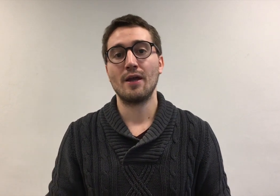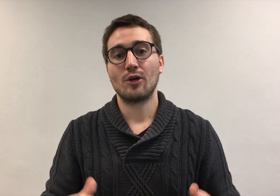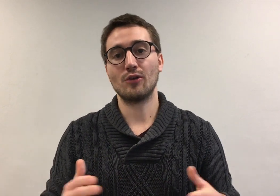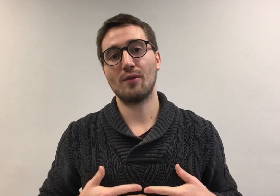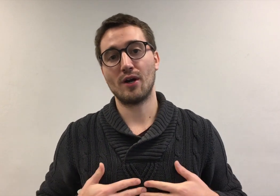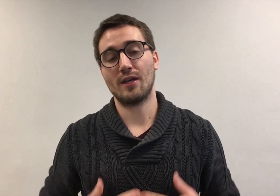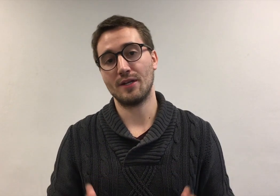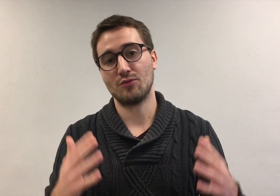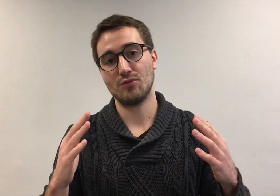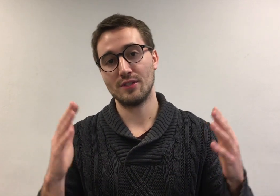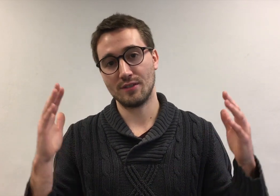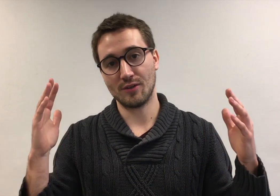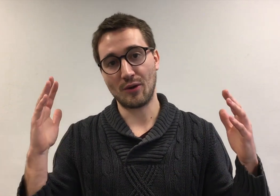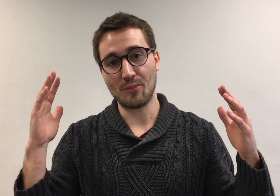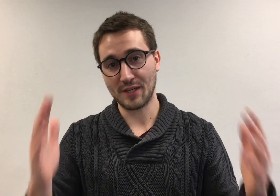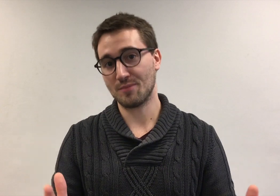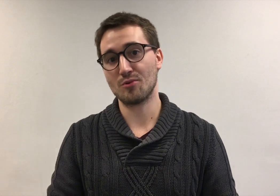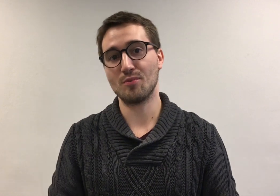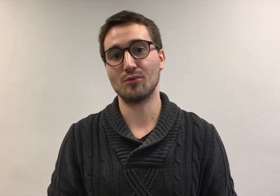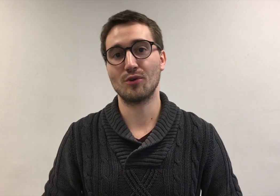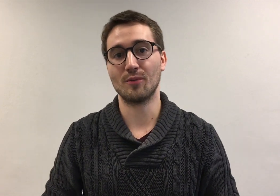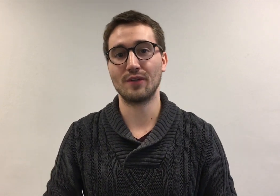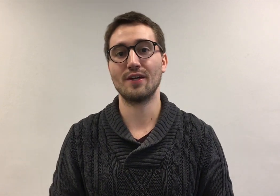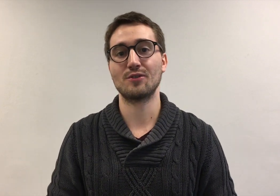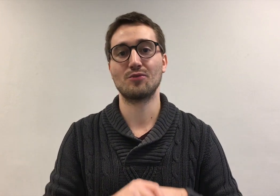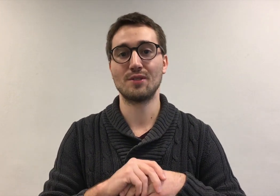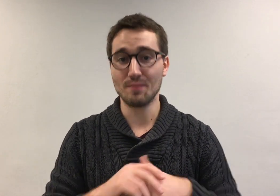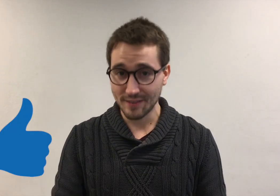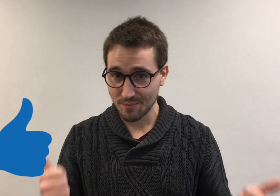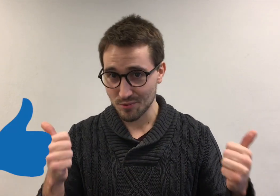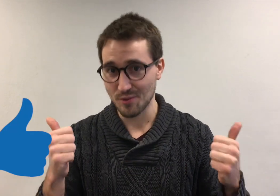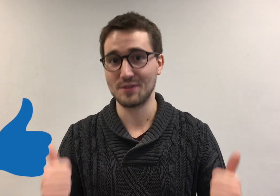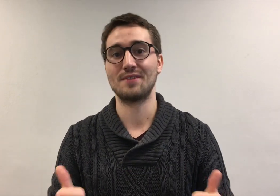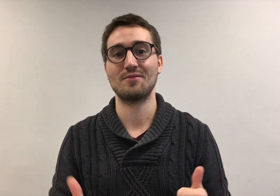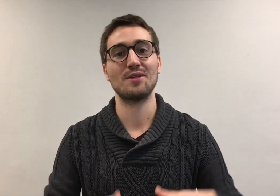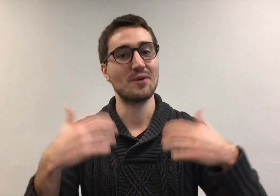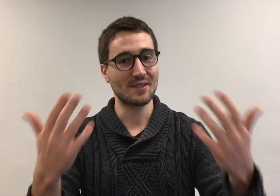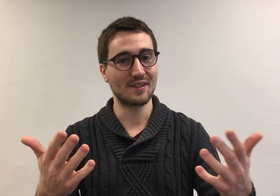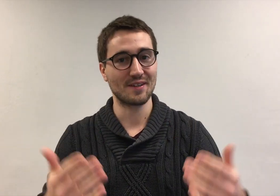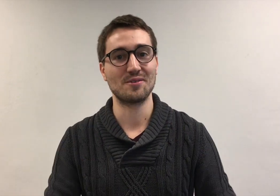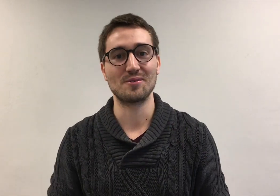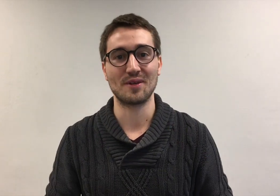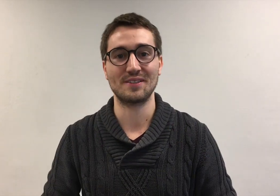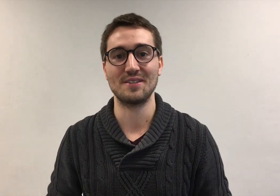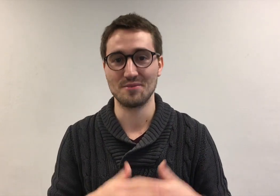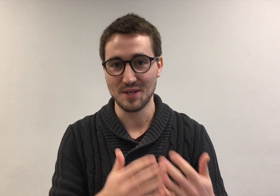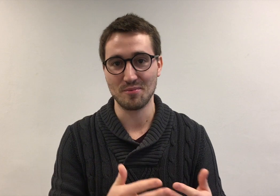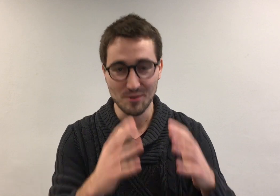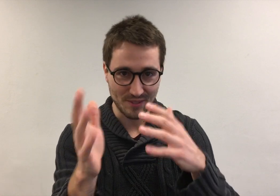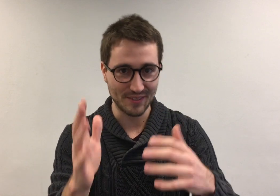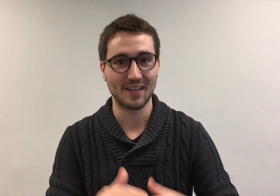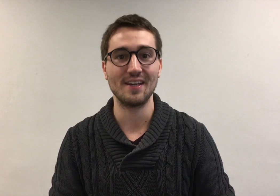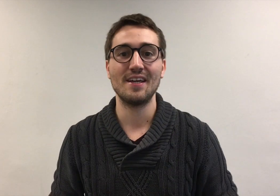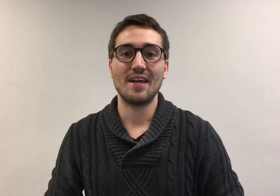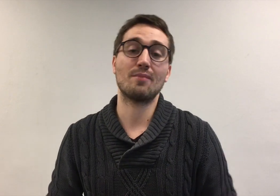rapidement. Quant à moi, je vous dis merci beaucoup pour tous vos commentaires. Je vous dis mettez des pouces bleus si cette vidéo et cette intervention sur LCI vous a plu,